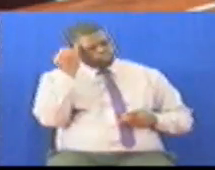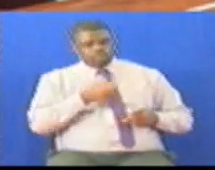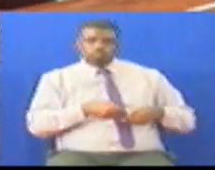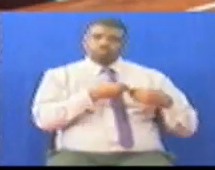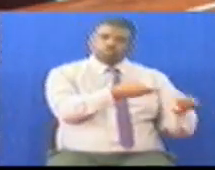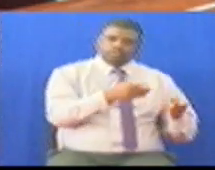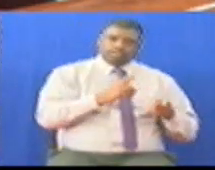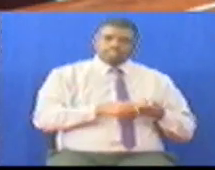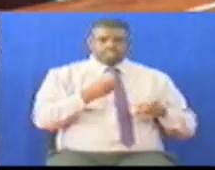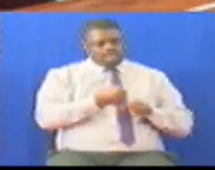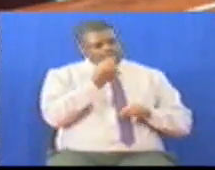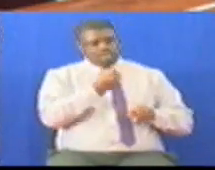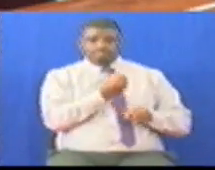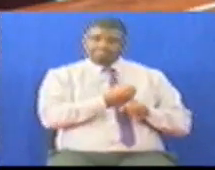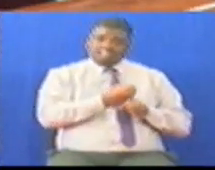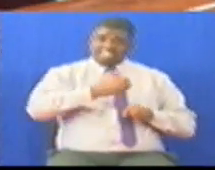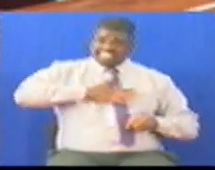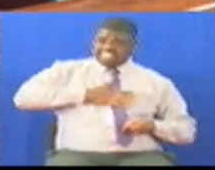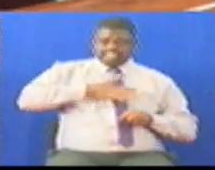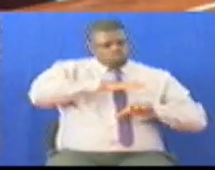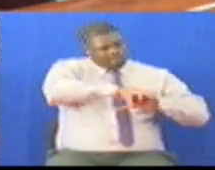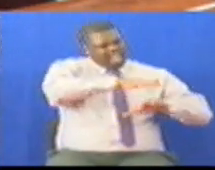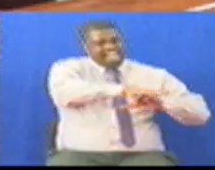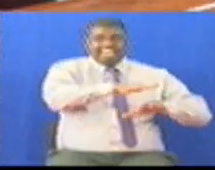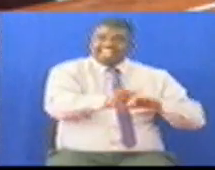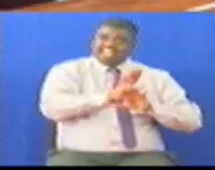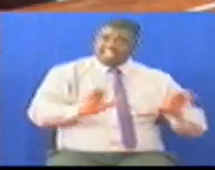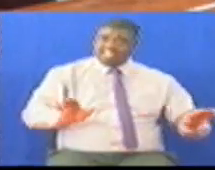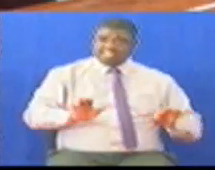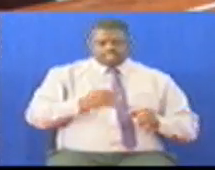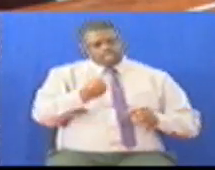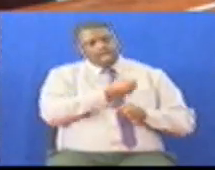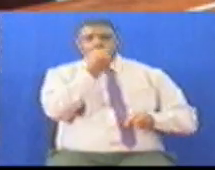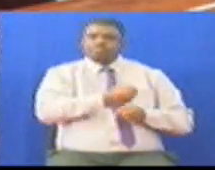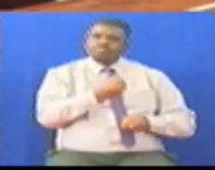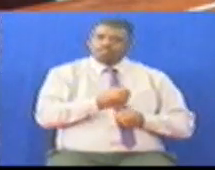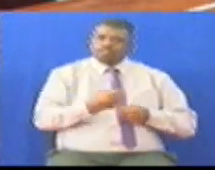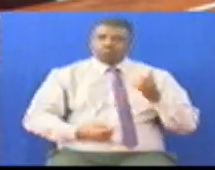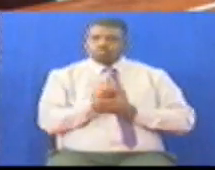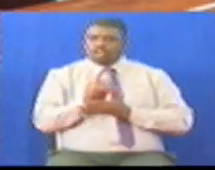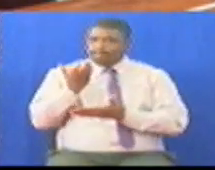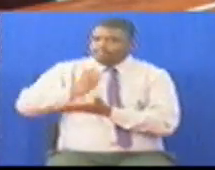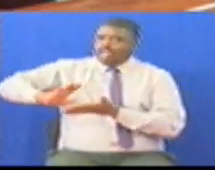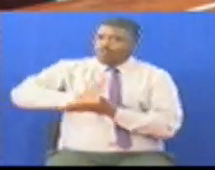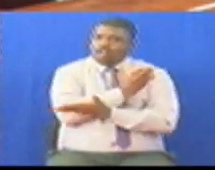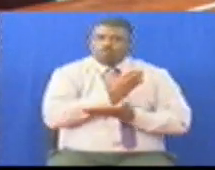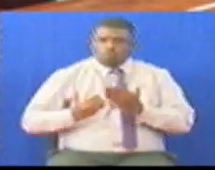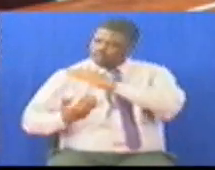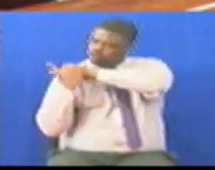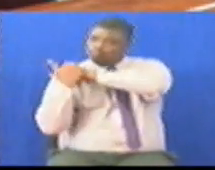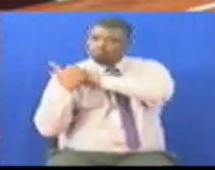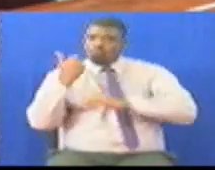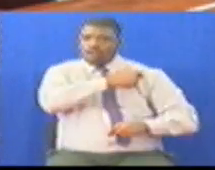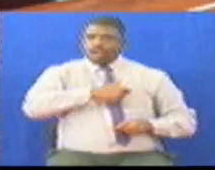kazi tulizozifanya tumezieleza, na hizo kazi tulizozifanya ni kwa mujibu wa mgawanyo wa majukumu ambayo